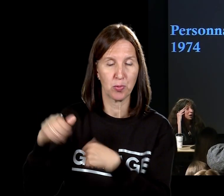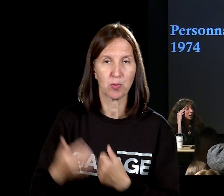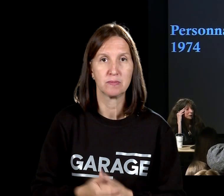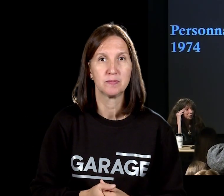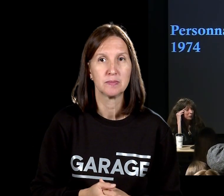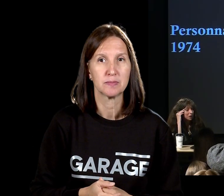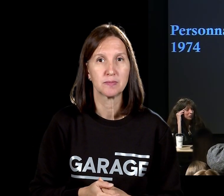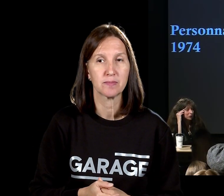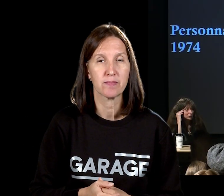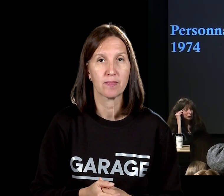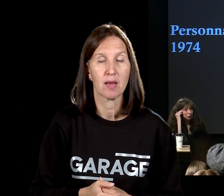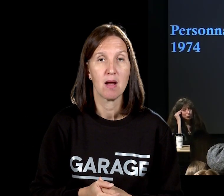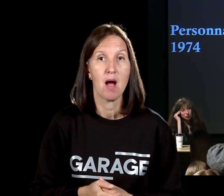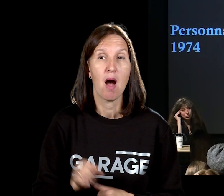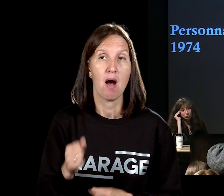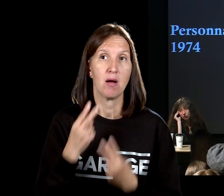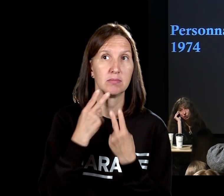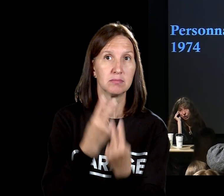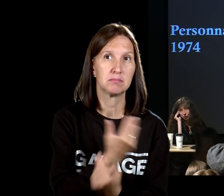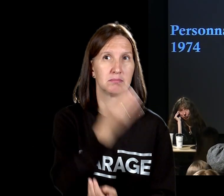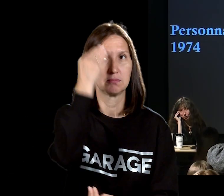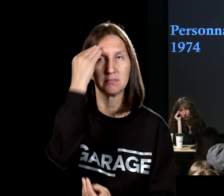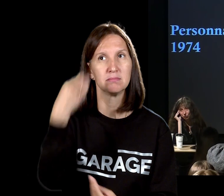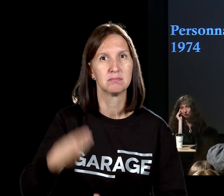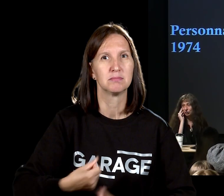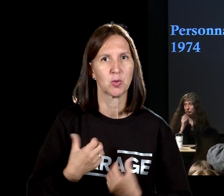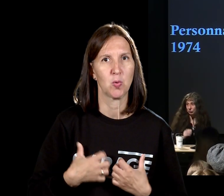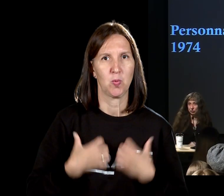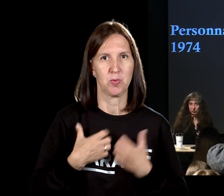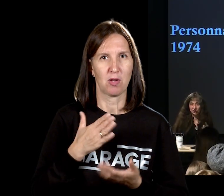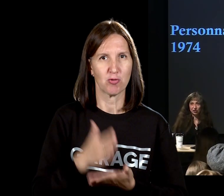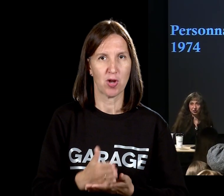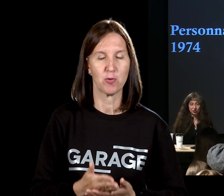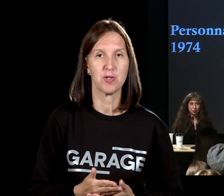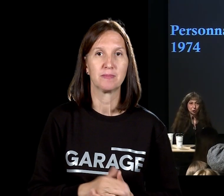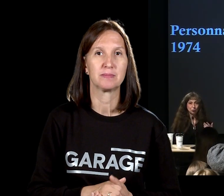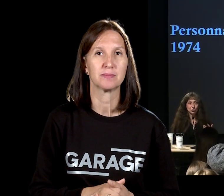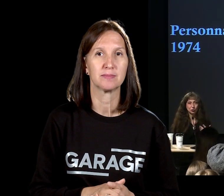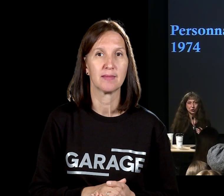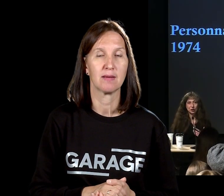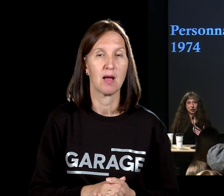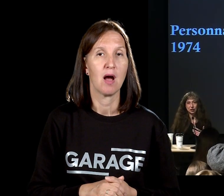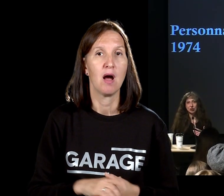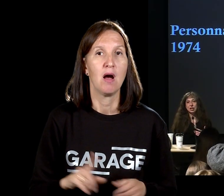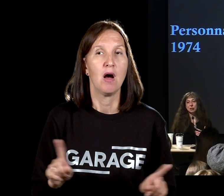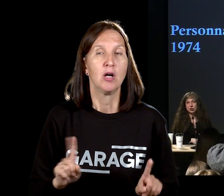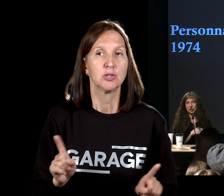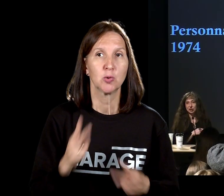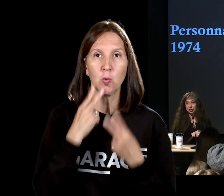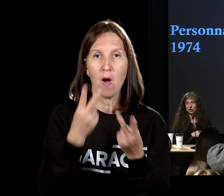которая выглядит, на мой вкус, довольно устрашающе, потому что это вот вся эта, как бы, что происходит,